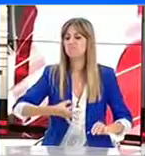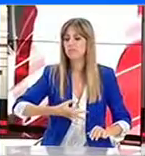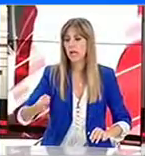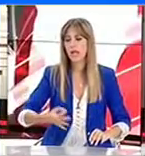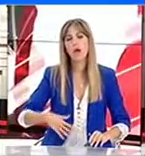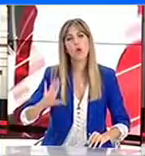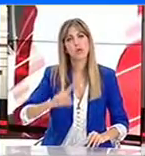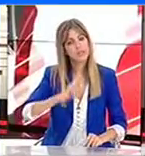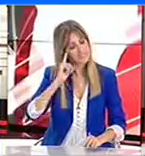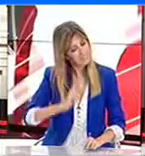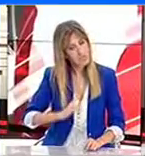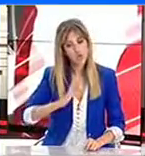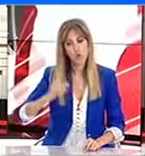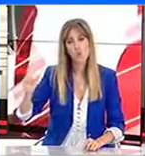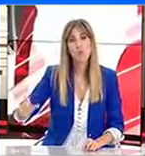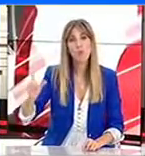Θεσσαλονίκης.